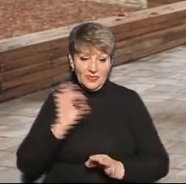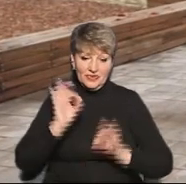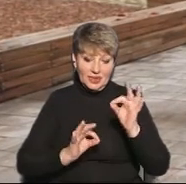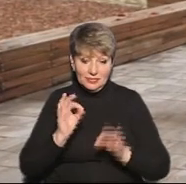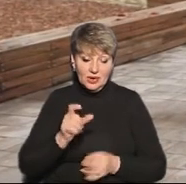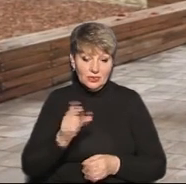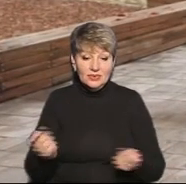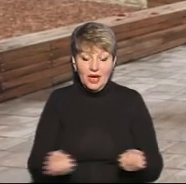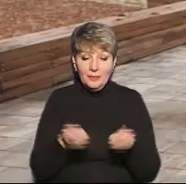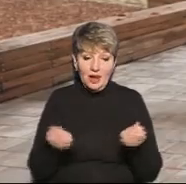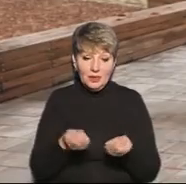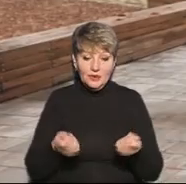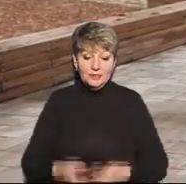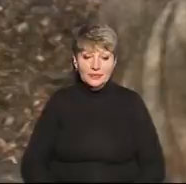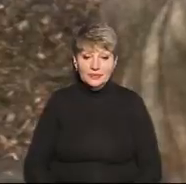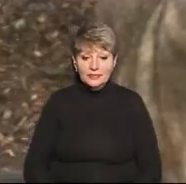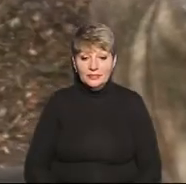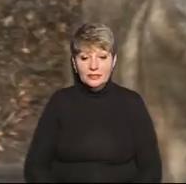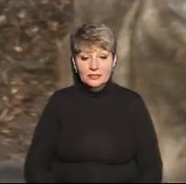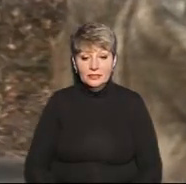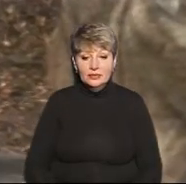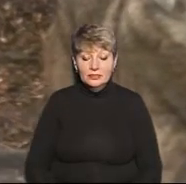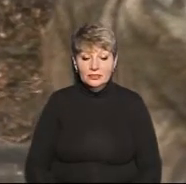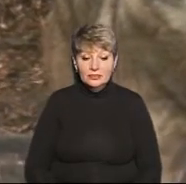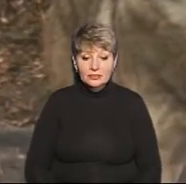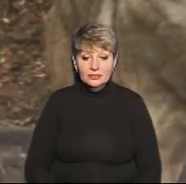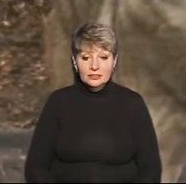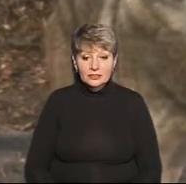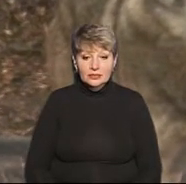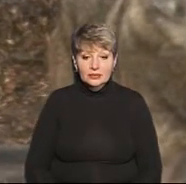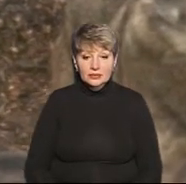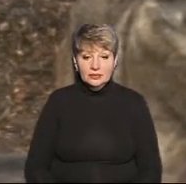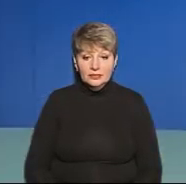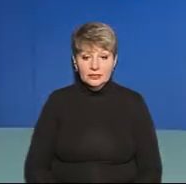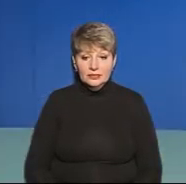тому людей мало. Ірина Філенко, Олександр Кулик. Новини на Суспільному. Черкаси.